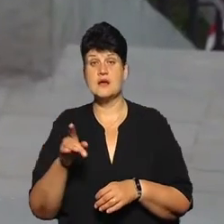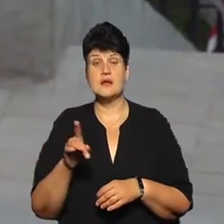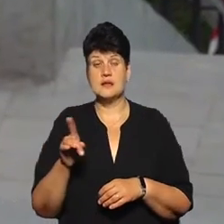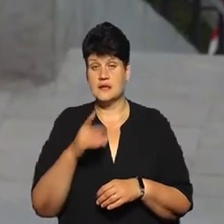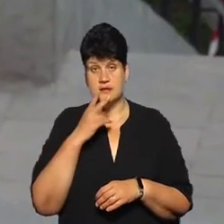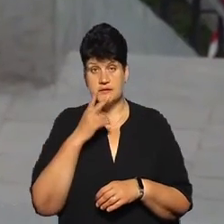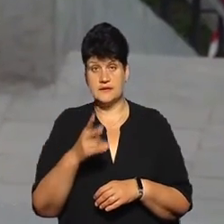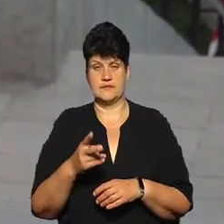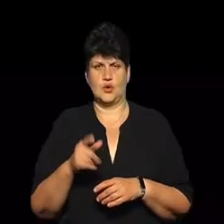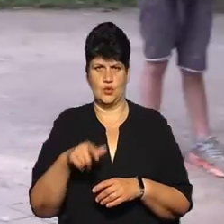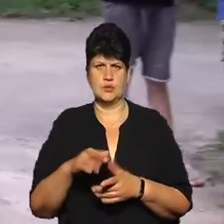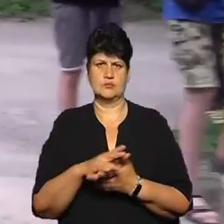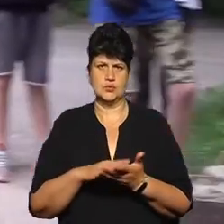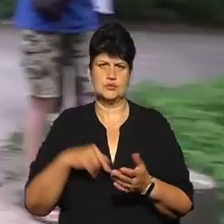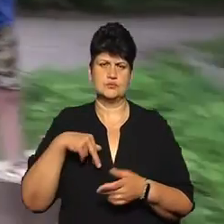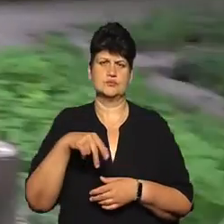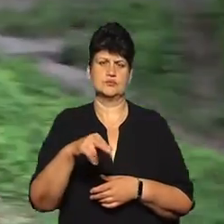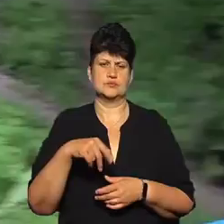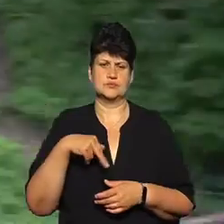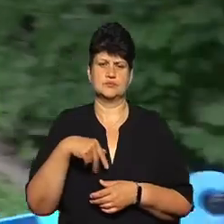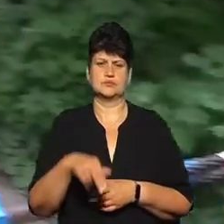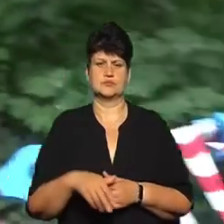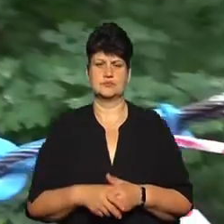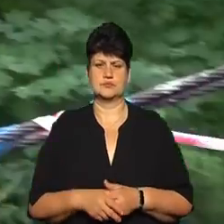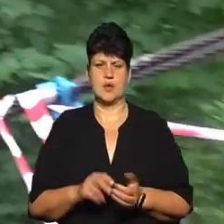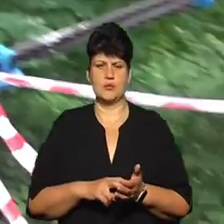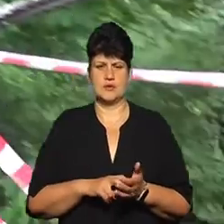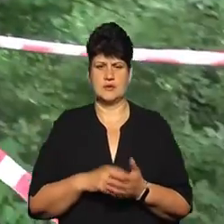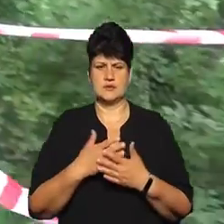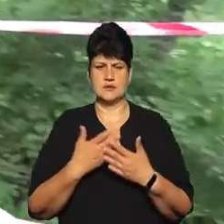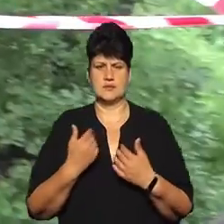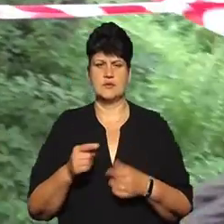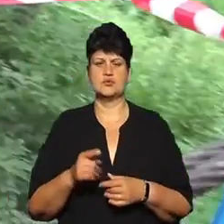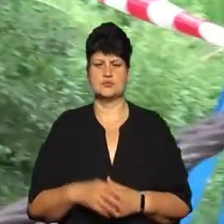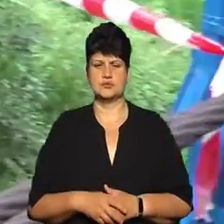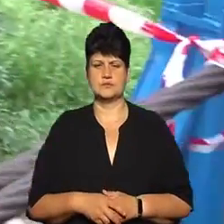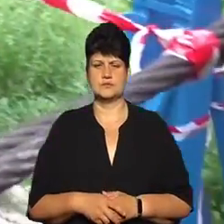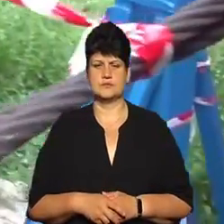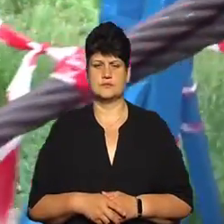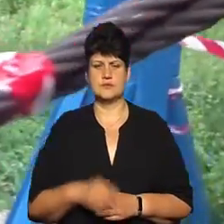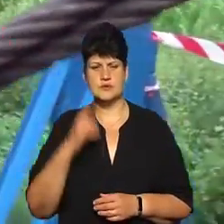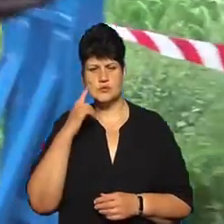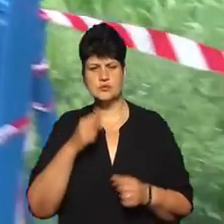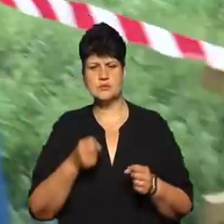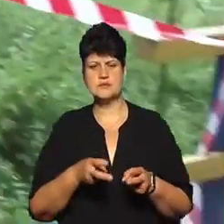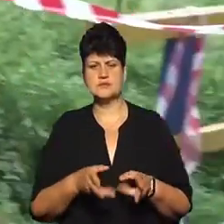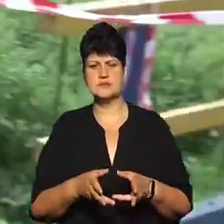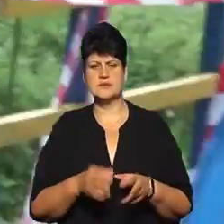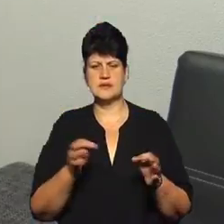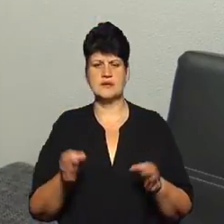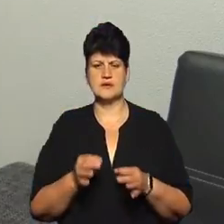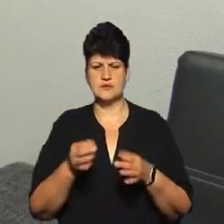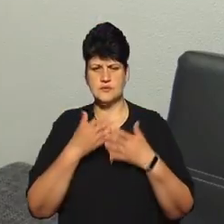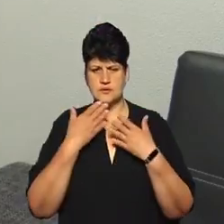деякі люди продовжують ходити через міст. Не будете боятися йти? Ні. А не думаєте, що небезпечно? Та нічого небезпечно,